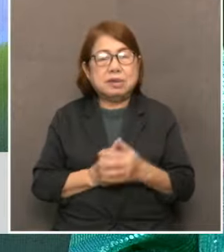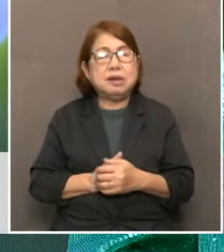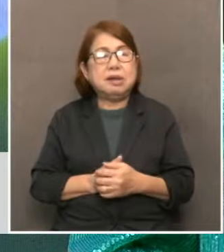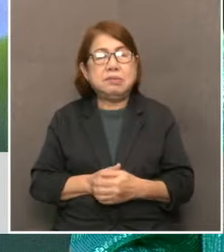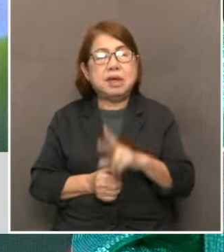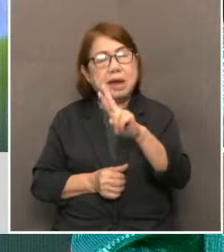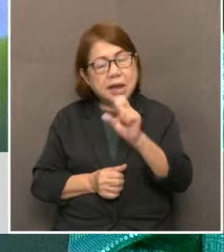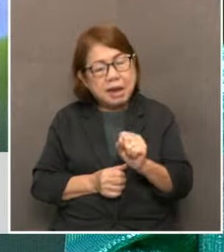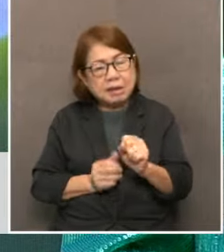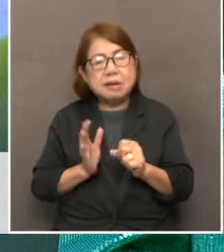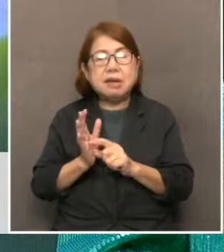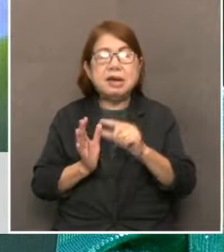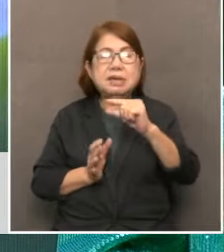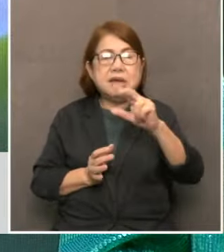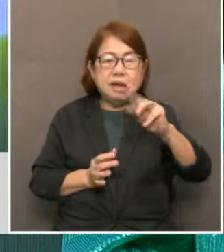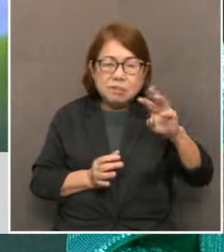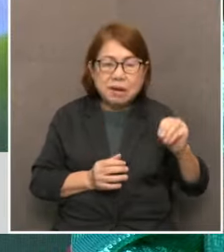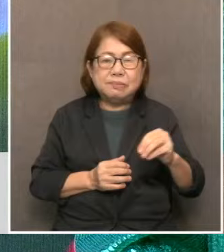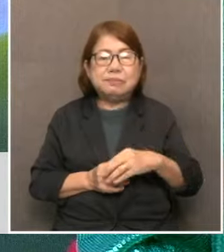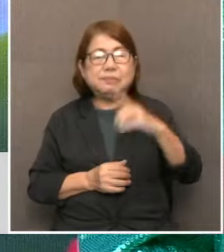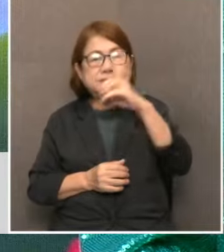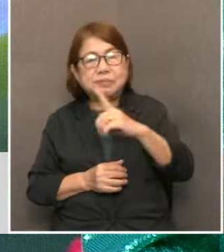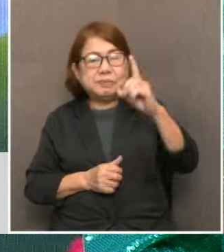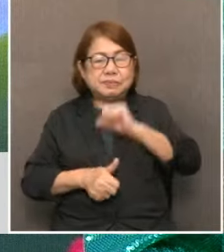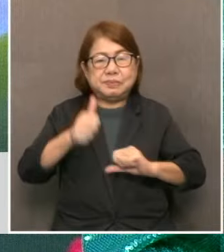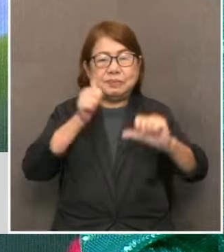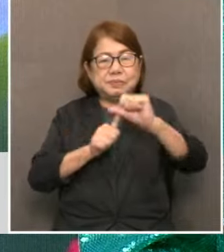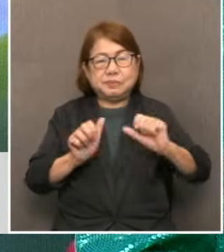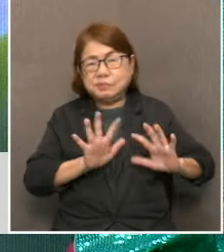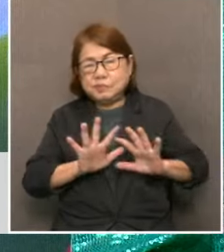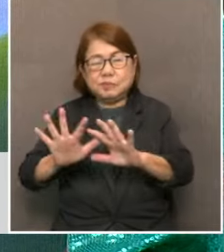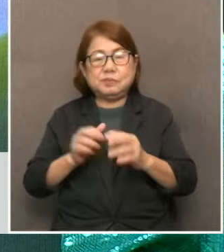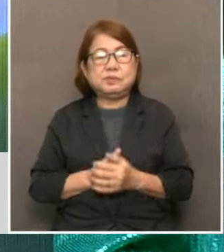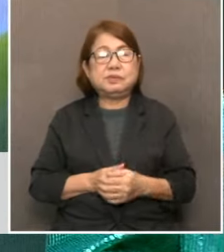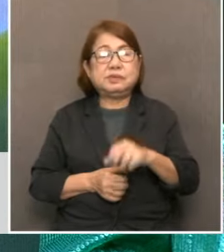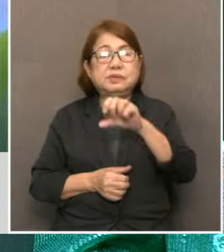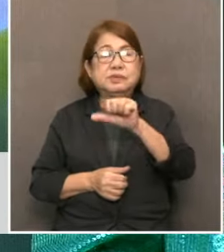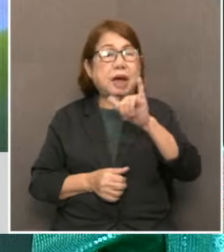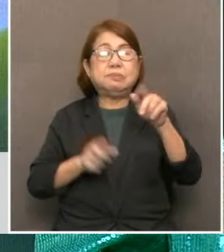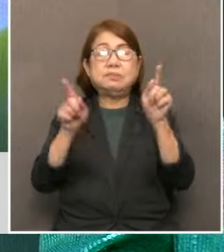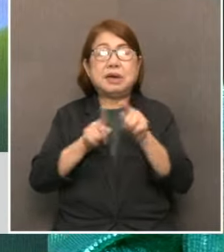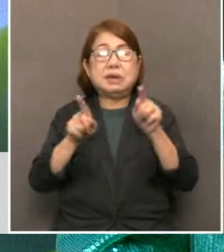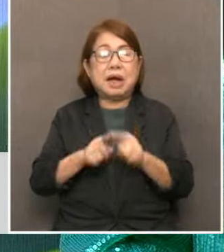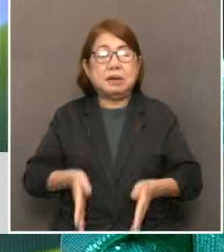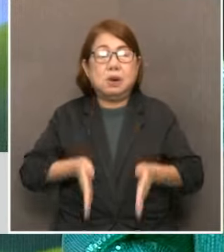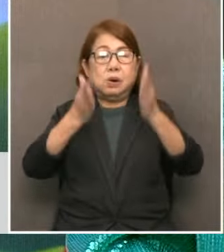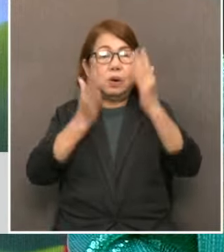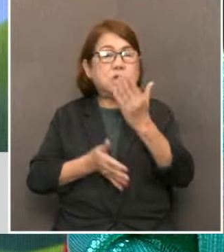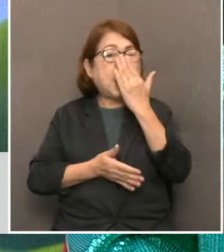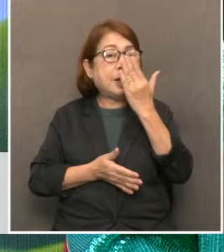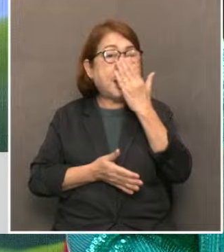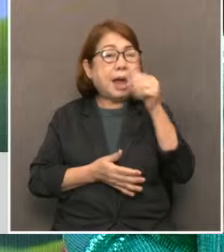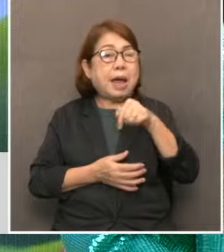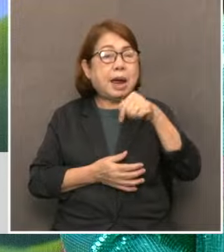gryร่วมศิลปินมามามาเอ่อร่วมงานด้วยนะคะสยามDiscoveryก็ไม่แพ้ค่ะเป็นตึกที่อยู่ด้านหน้านะคะแต่